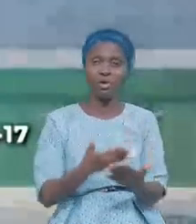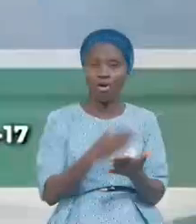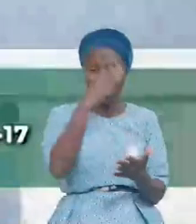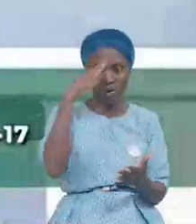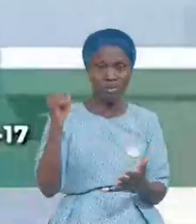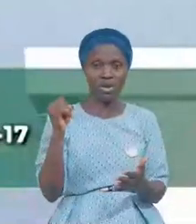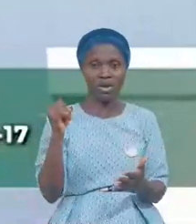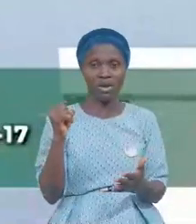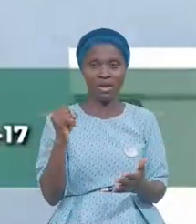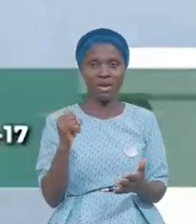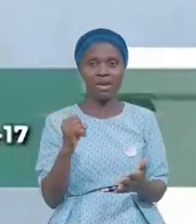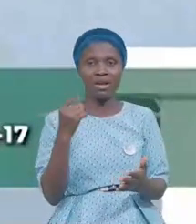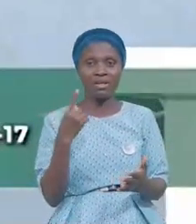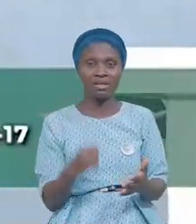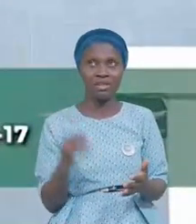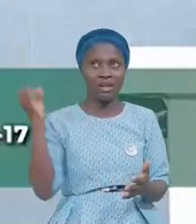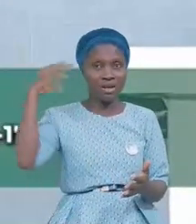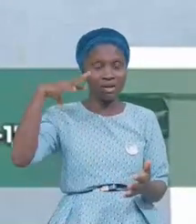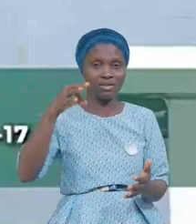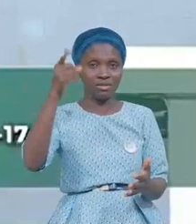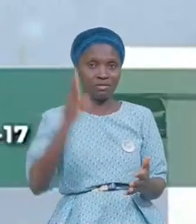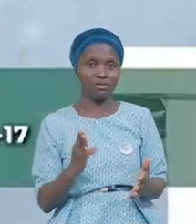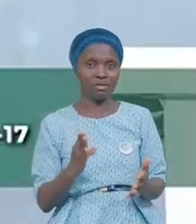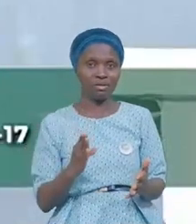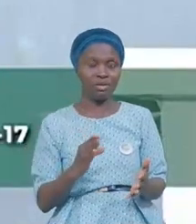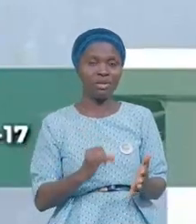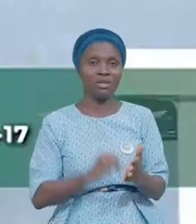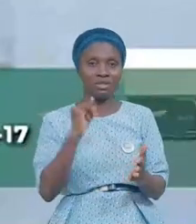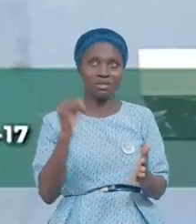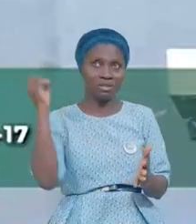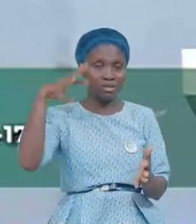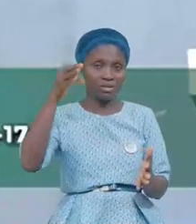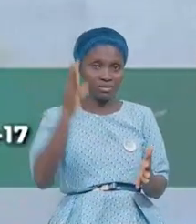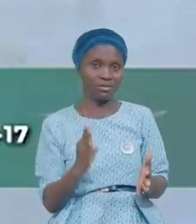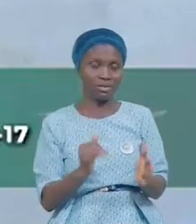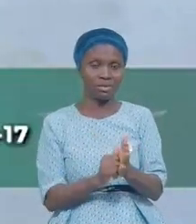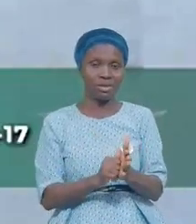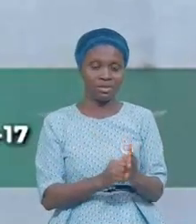et la grâce de Dieu qui nous fortifie de l'intérieur.